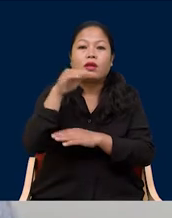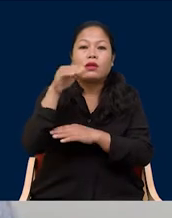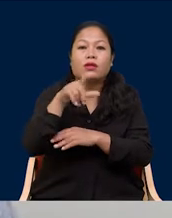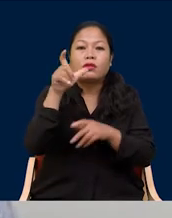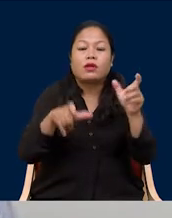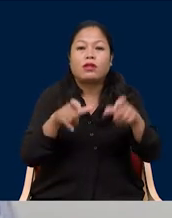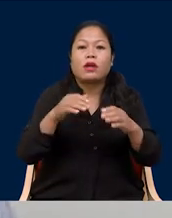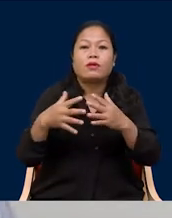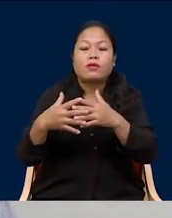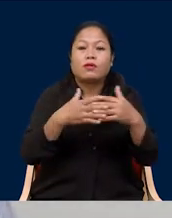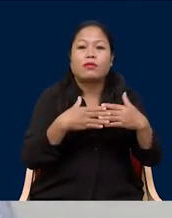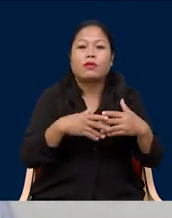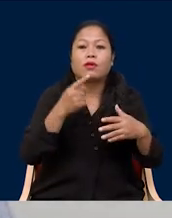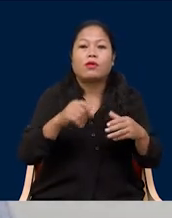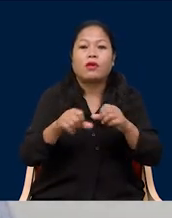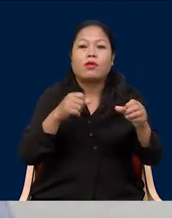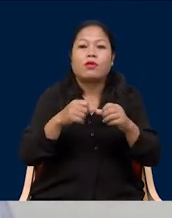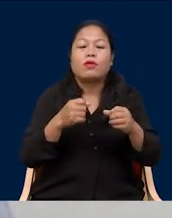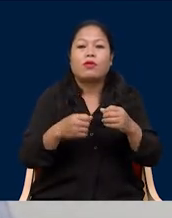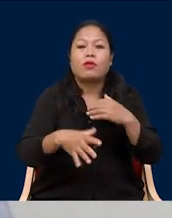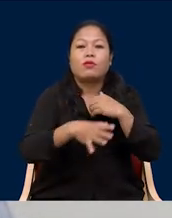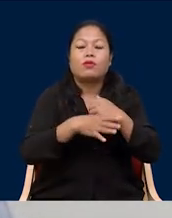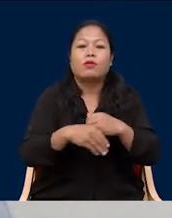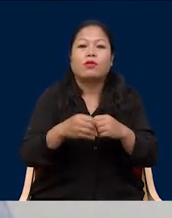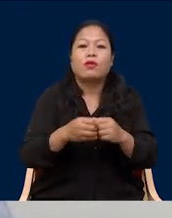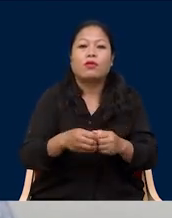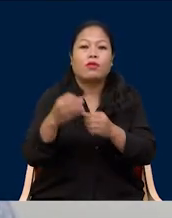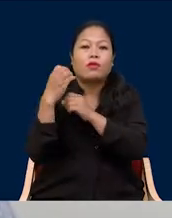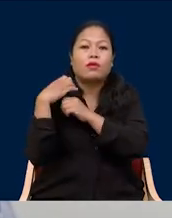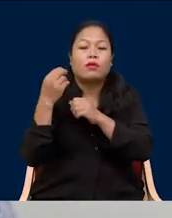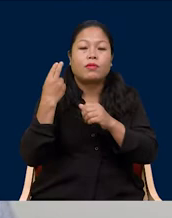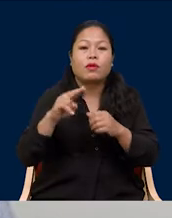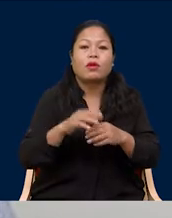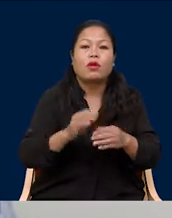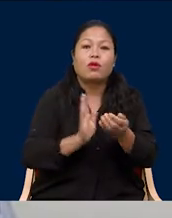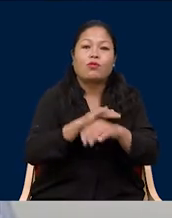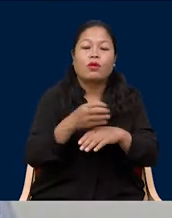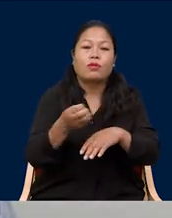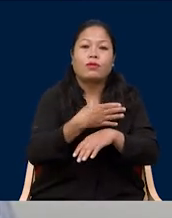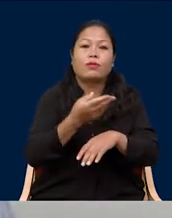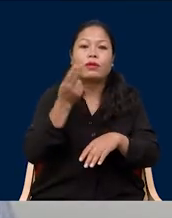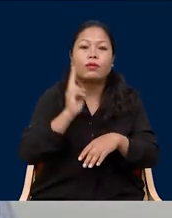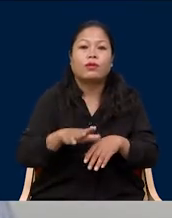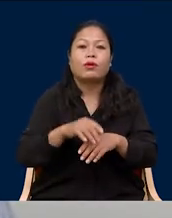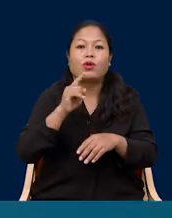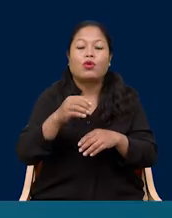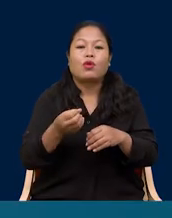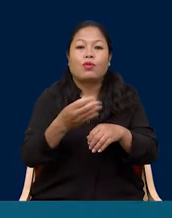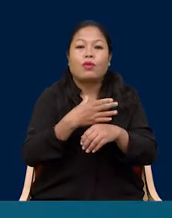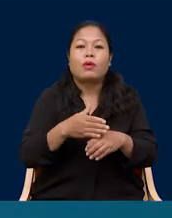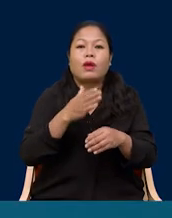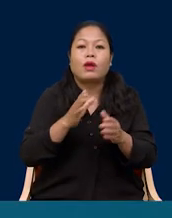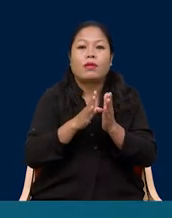हाम्रा समुदायहरूको चाहिँ प्राकृतिक स्रोतमाथिको निर्भरता, यी सबै कारणले गर्दा हामी बढी प्रभावित छौँ र